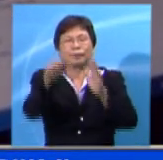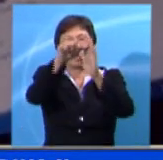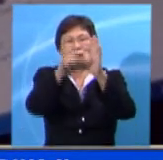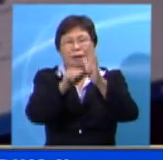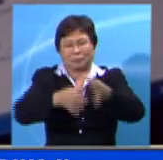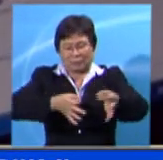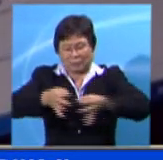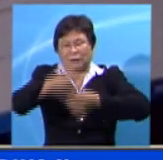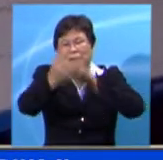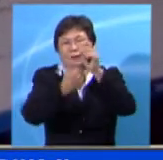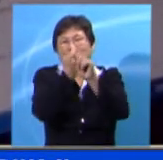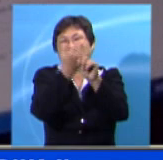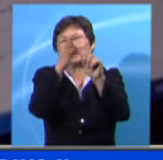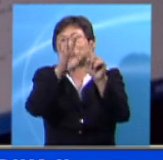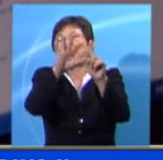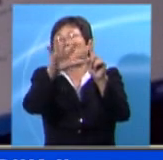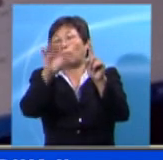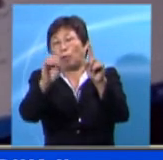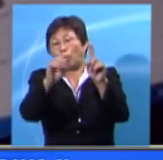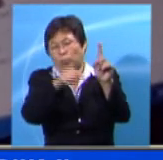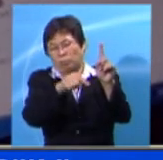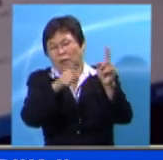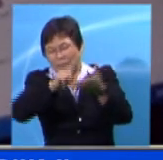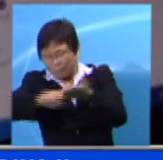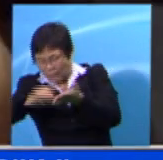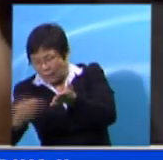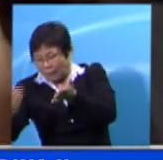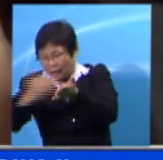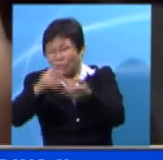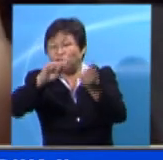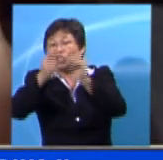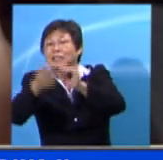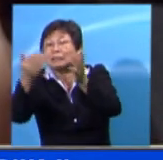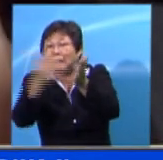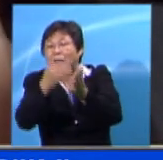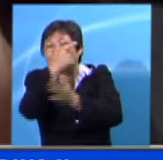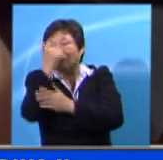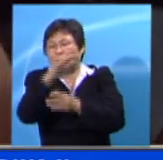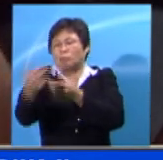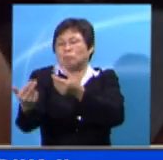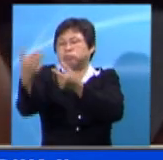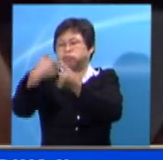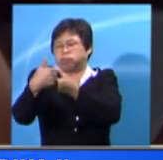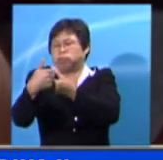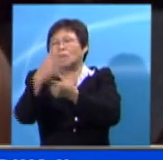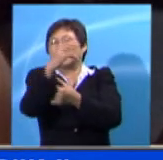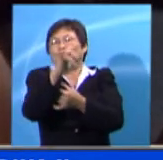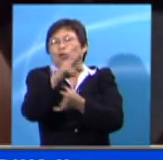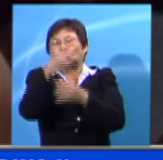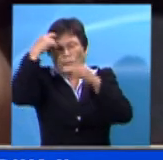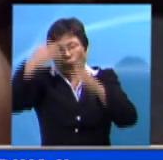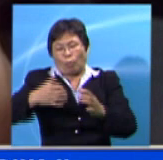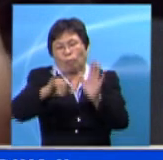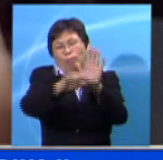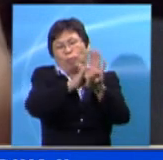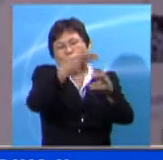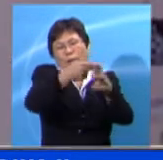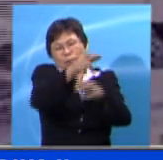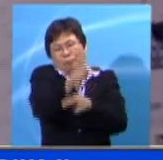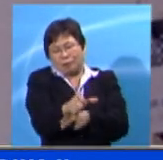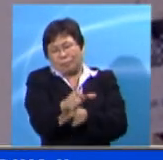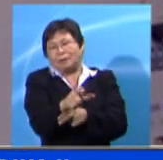keterangan 1950 juga perlu disemak semula kerana ia bersabit dengan isu pengesahan identiti pengguna